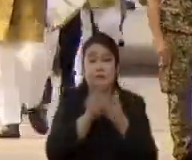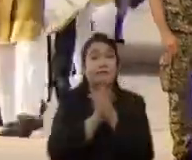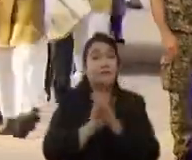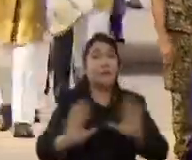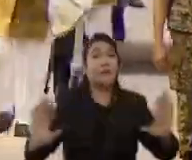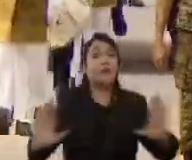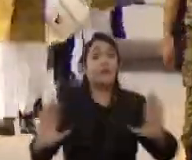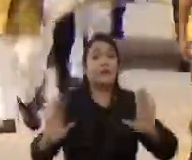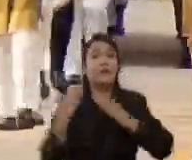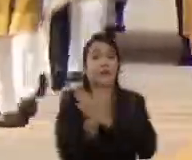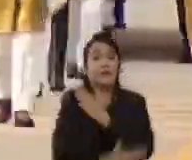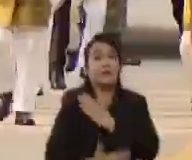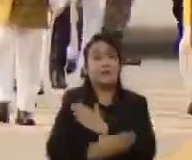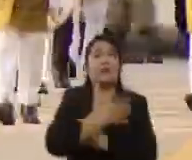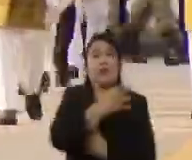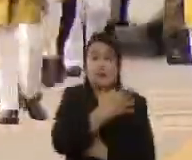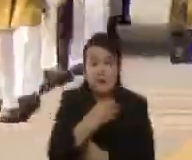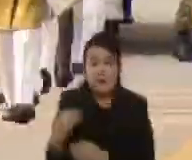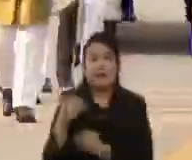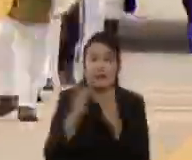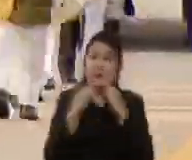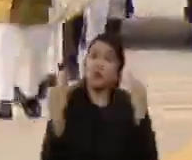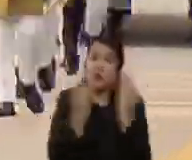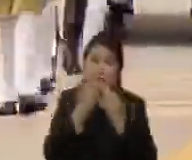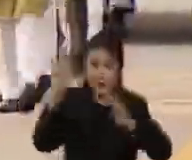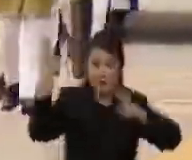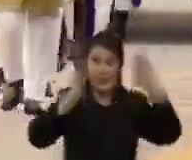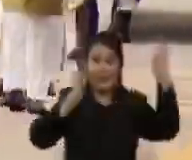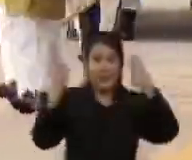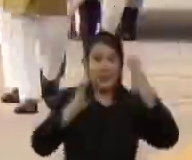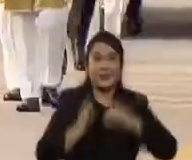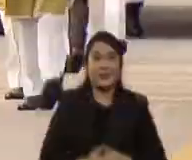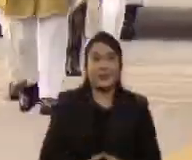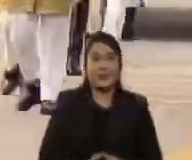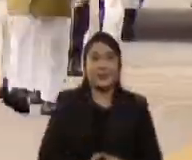negara dan komponen keluarga Malaysia.